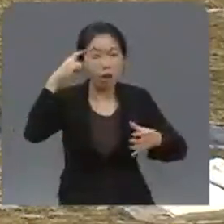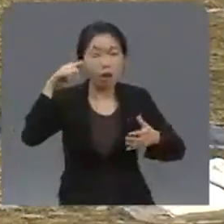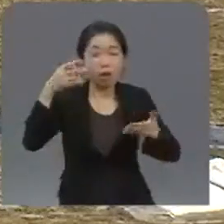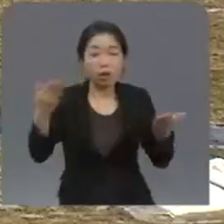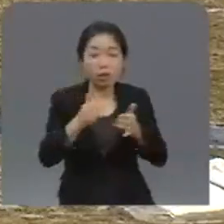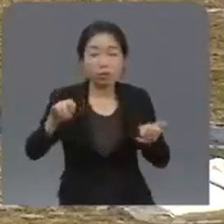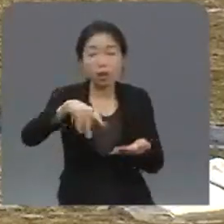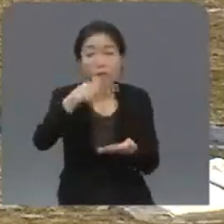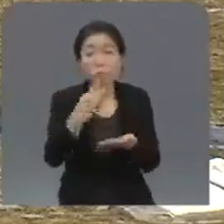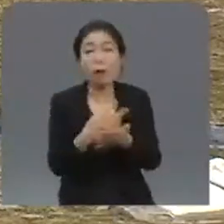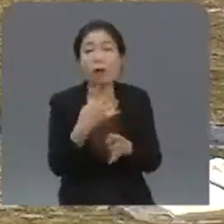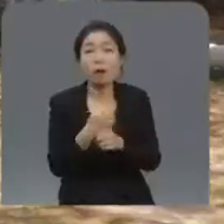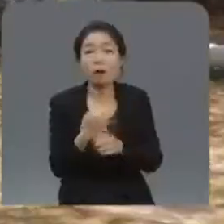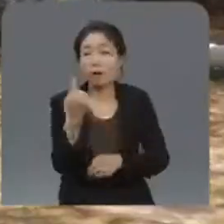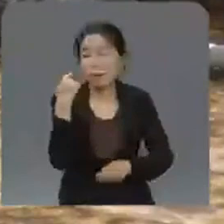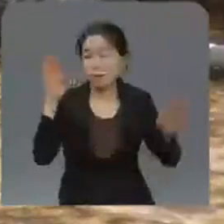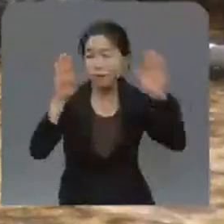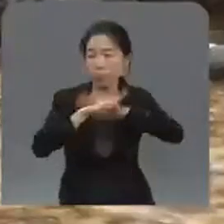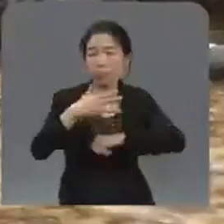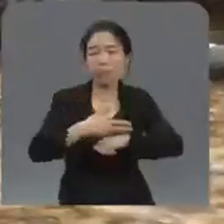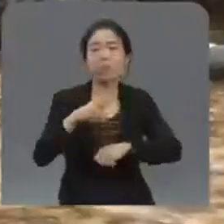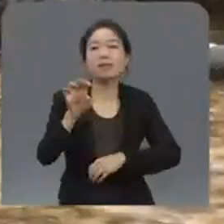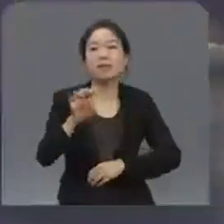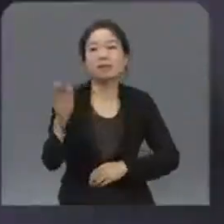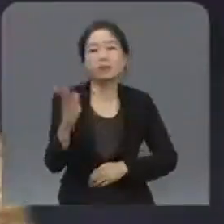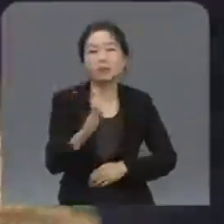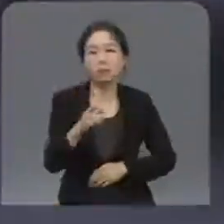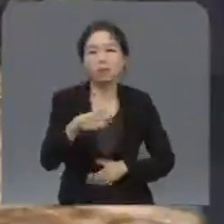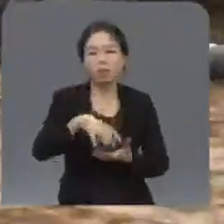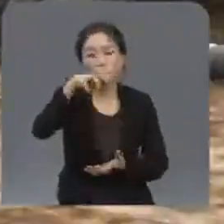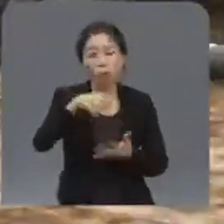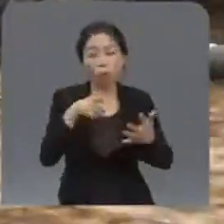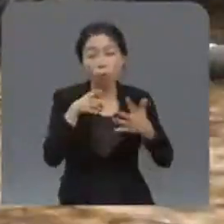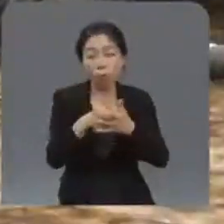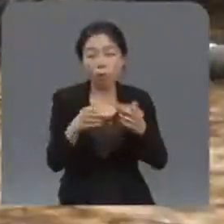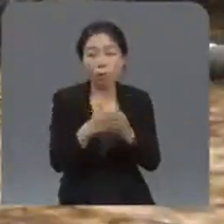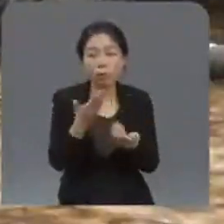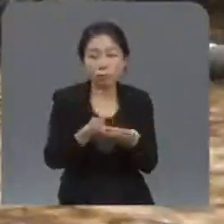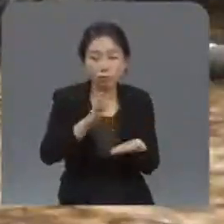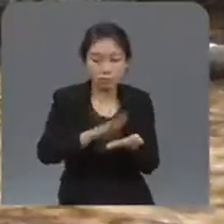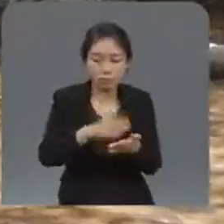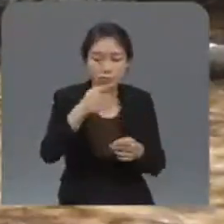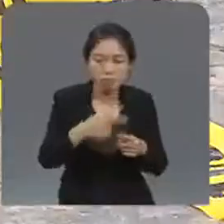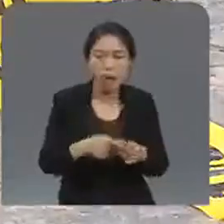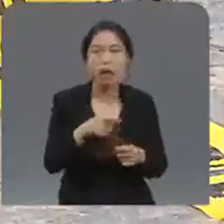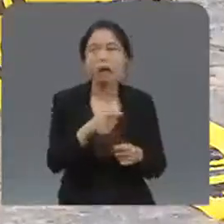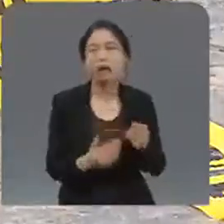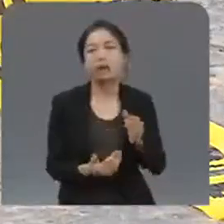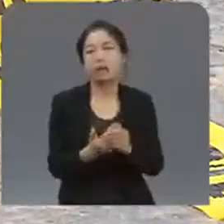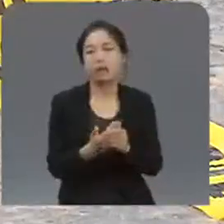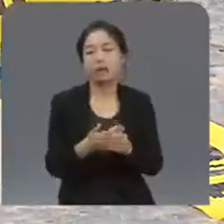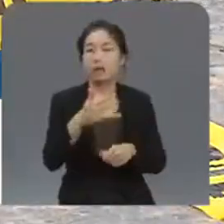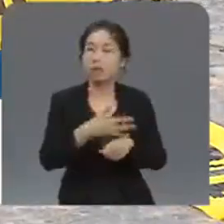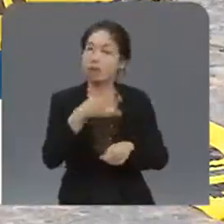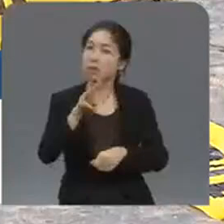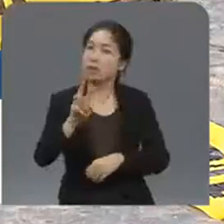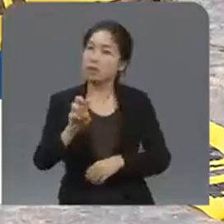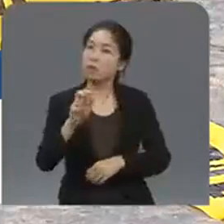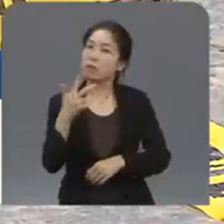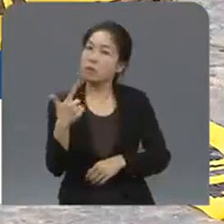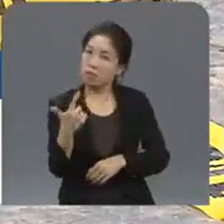어젯밤 8시 40분쯤. 배수관로가 새서 보수 작업을 하던 중이었습니다. 8시